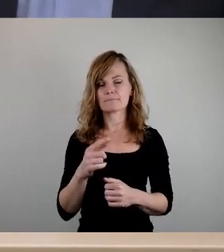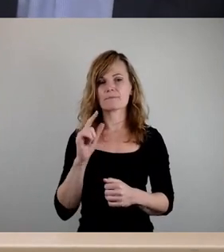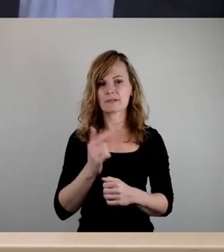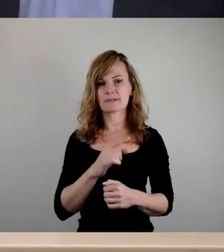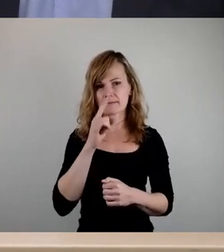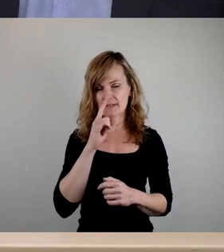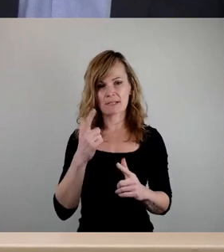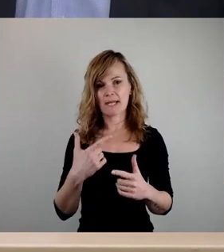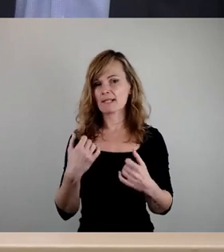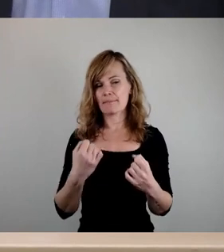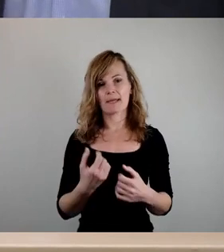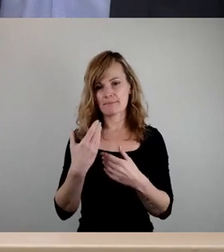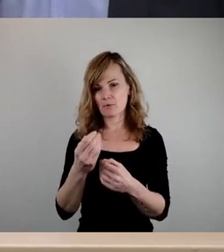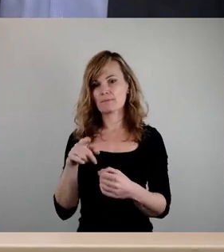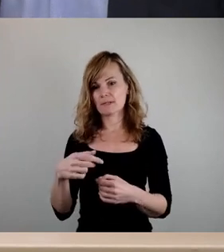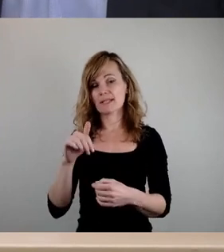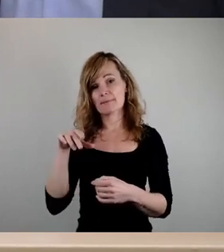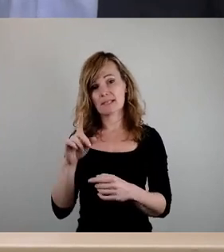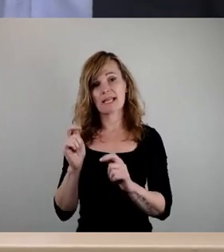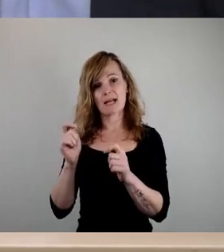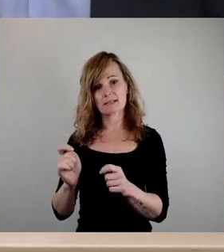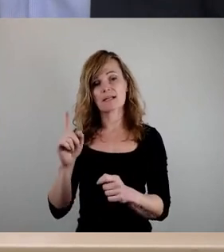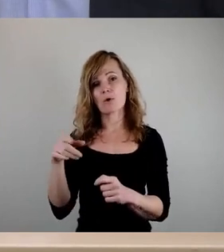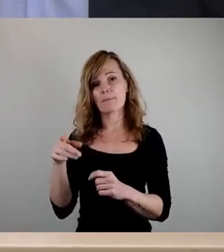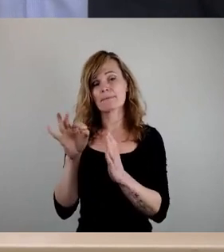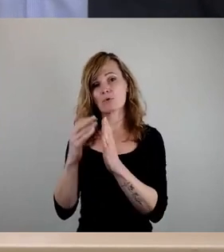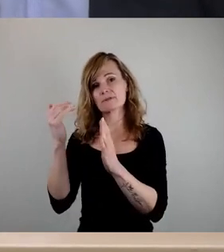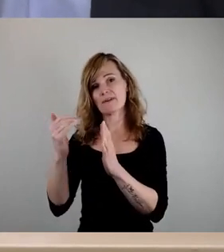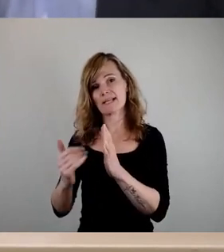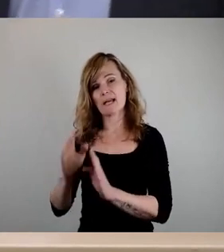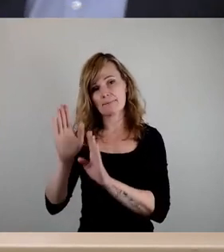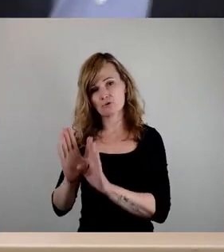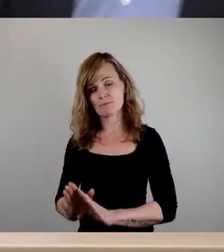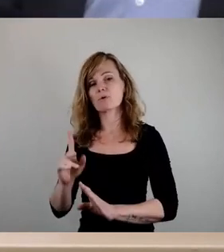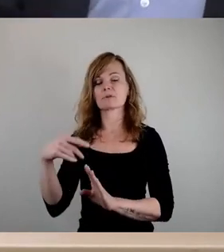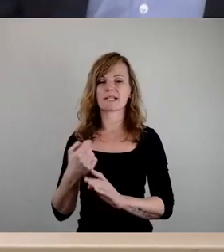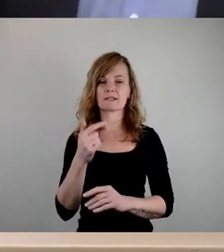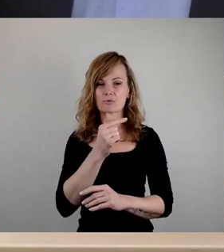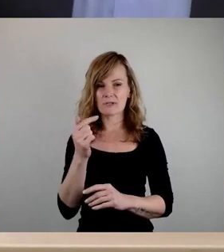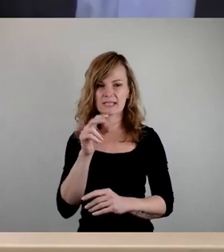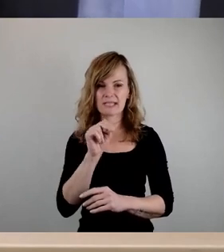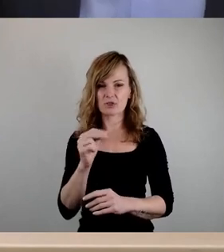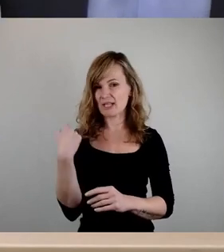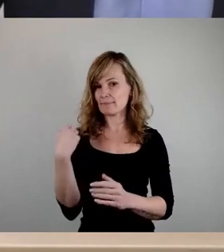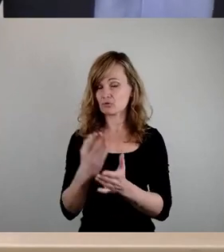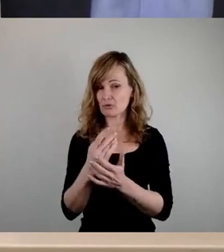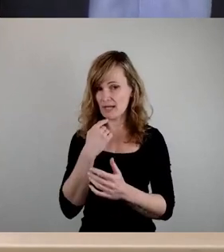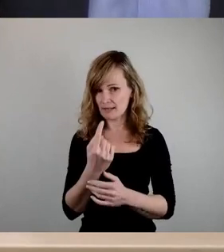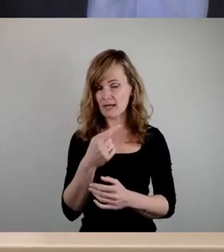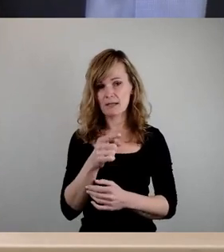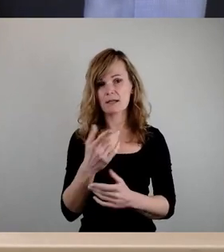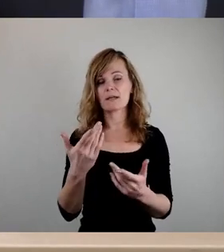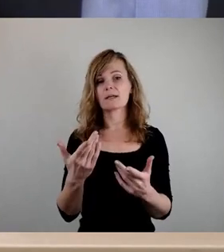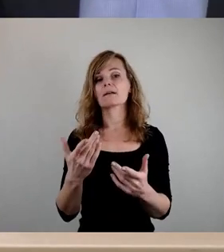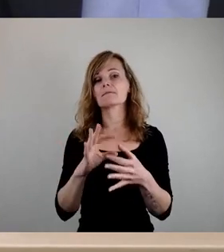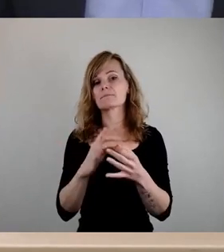Mehrheit kriegen würde, den SPD-Antrag auch mit punktweise und das, was Thorsten Nitsche beantragt hat, was zu ergänzen ist. Dort